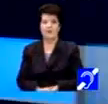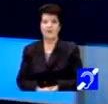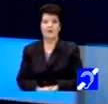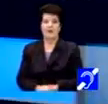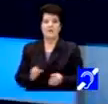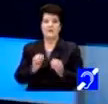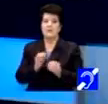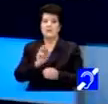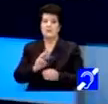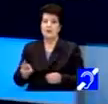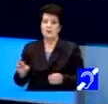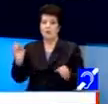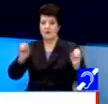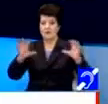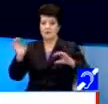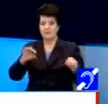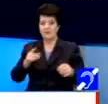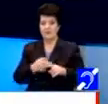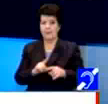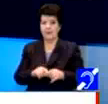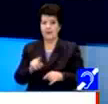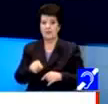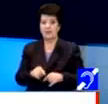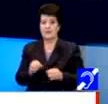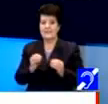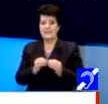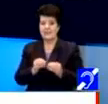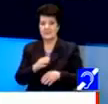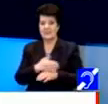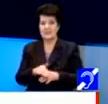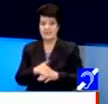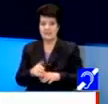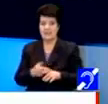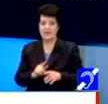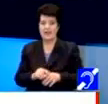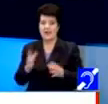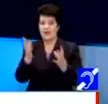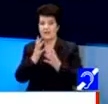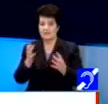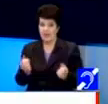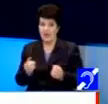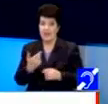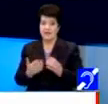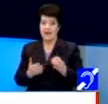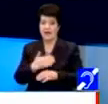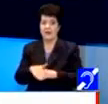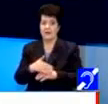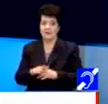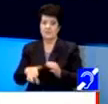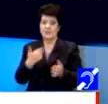Plătim milioane de lei pentru iluminatul public din Chișinău, dar mai avem 10 de străzi care stau noaptea în beznă. Dacă arterele principale sunt